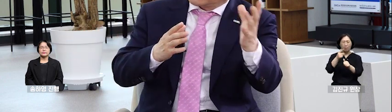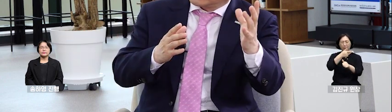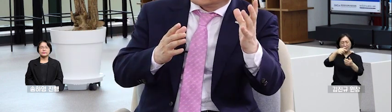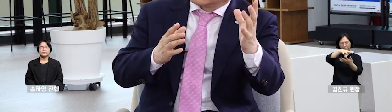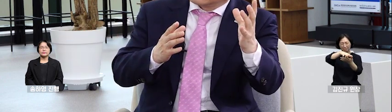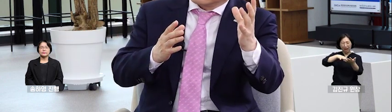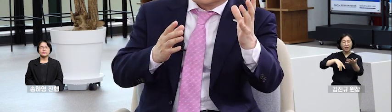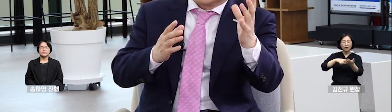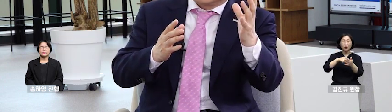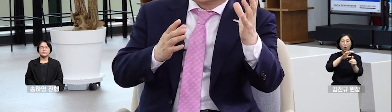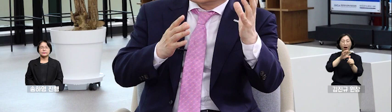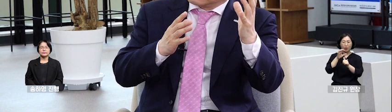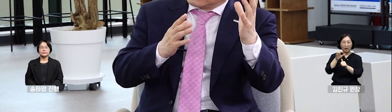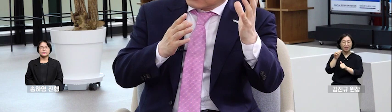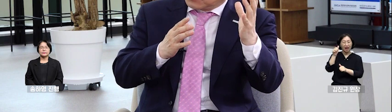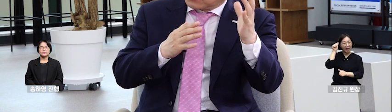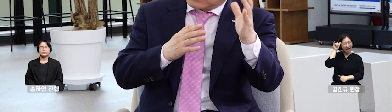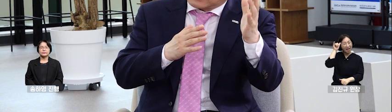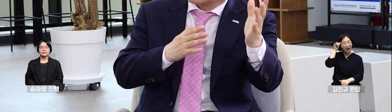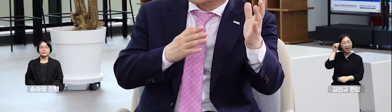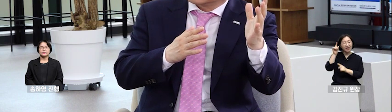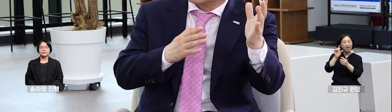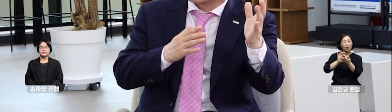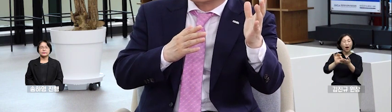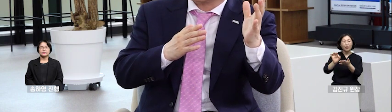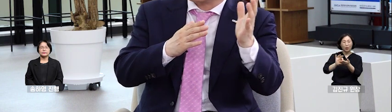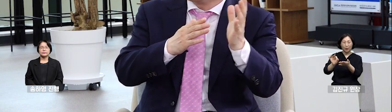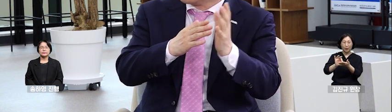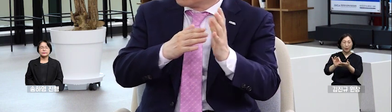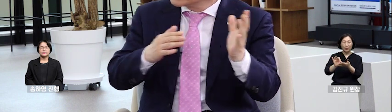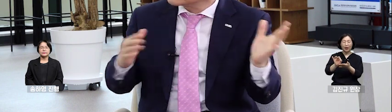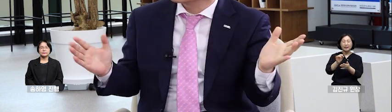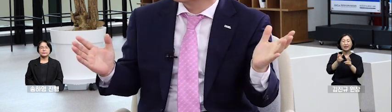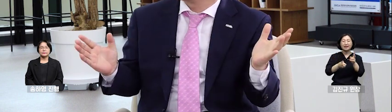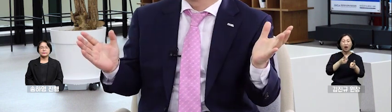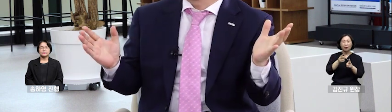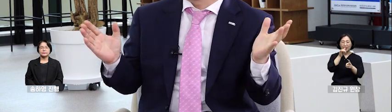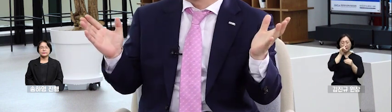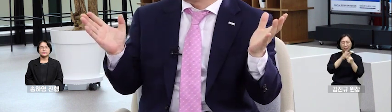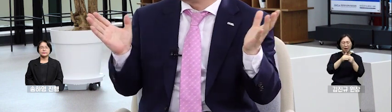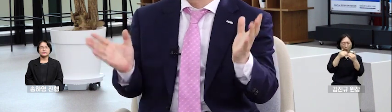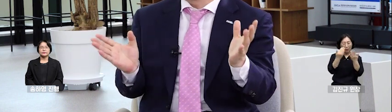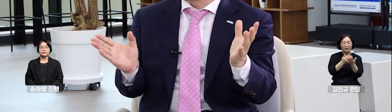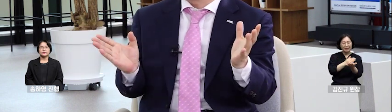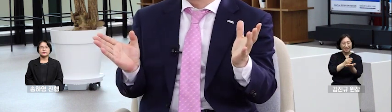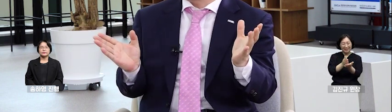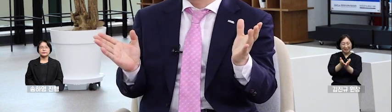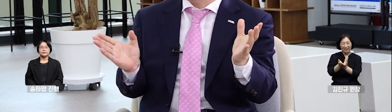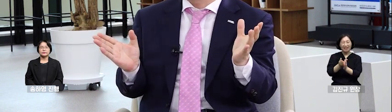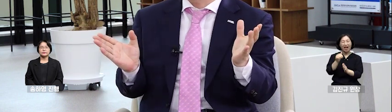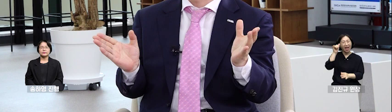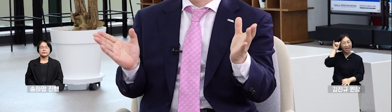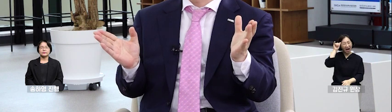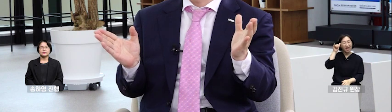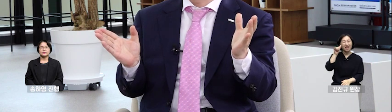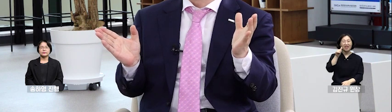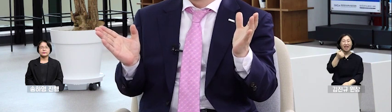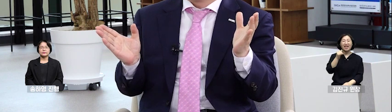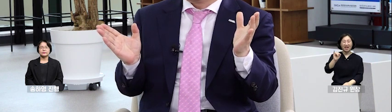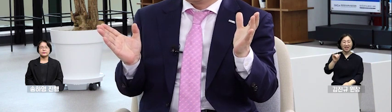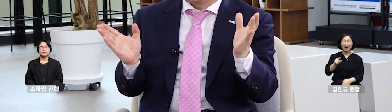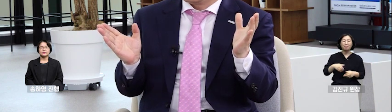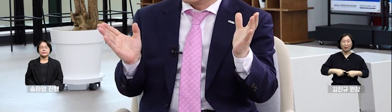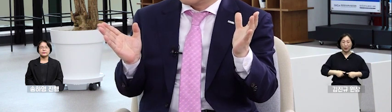ai 로 활용하는 그런 이제 산업이다 하다보니까 모든 산업의 해야 인력이 필요하므로 그러다 보니까